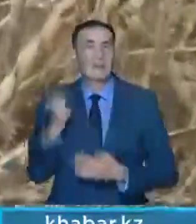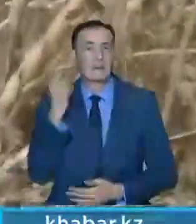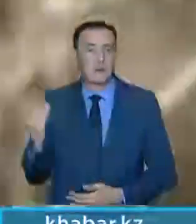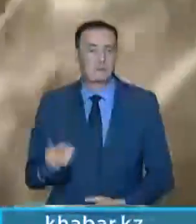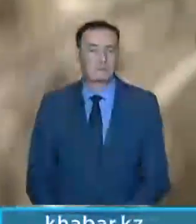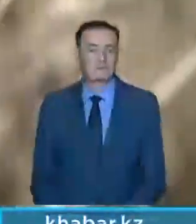фермерам